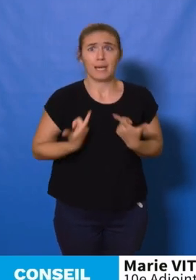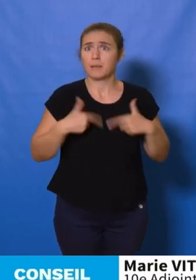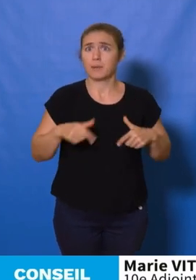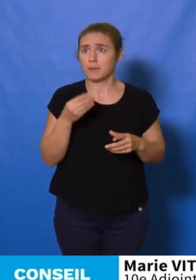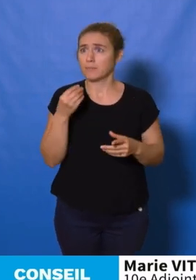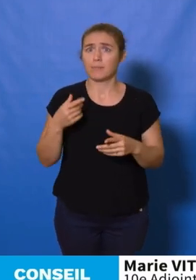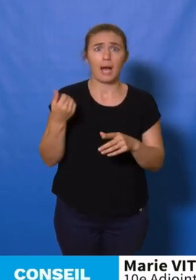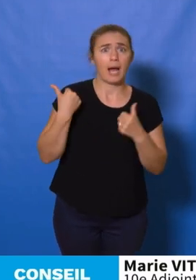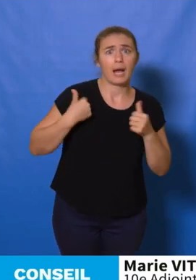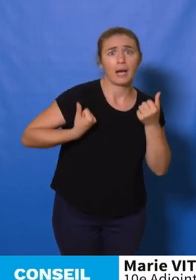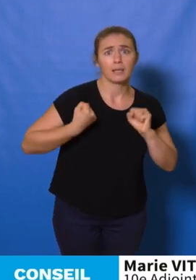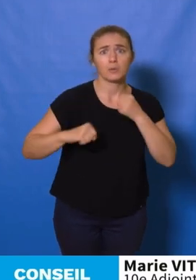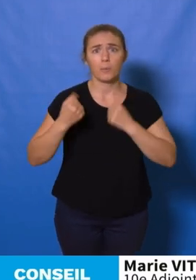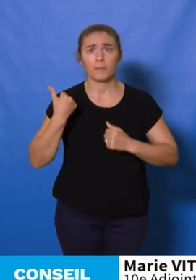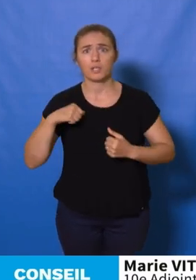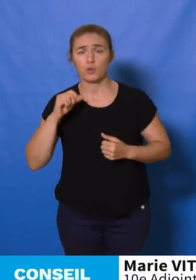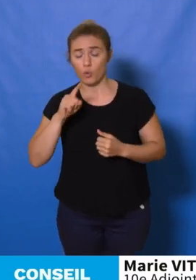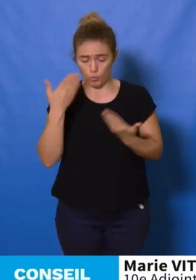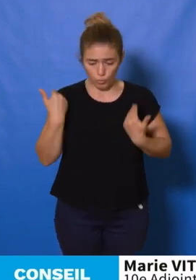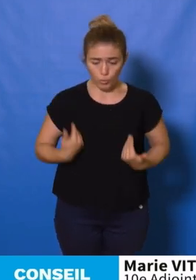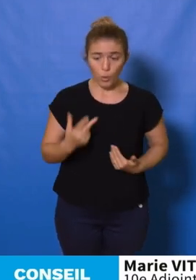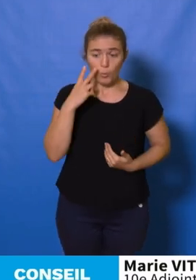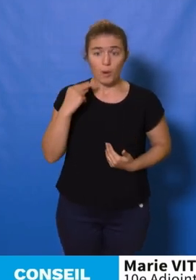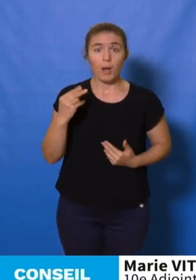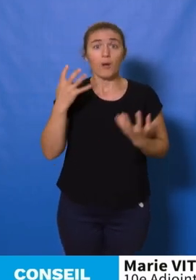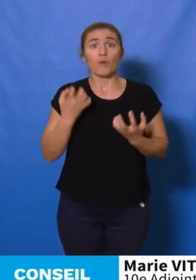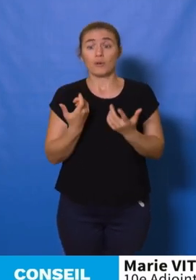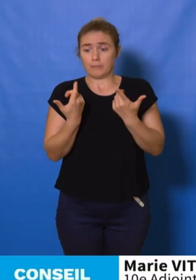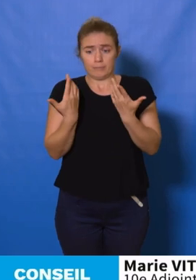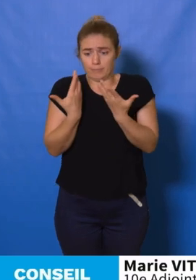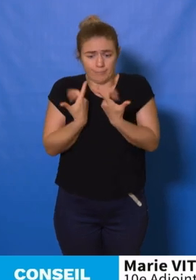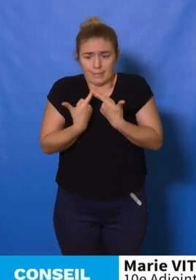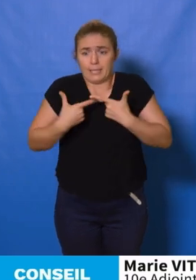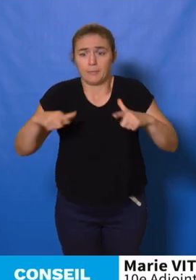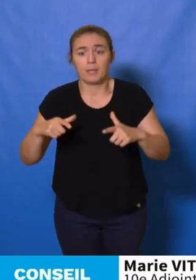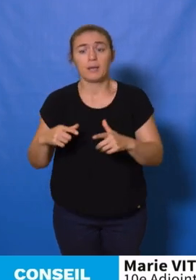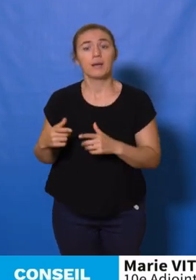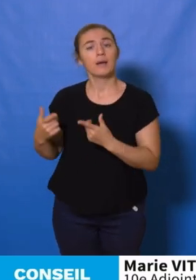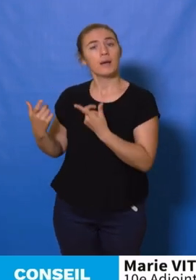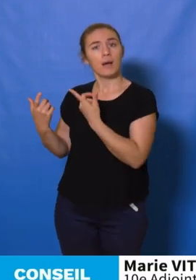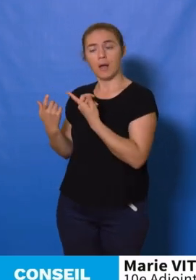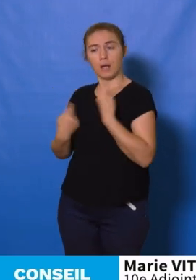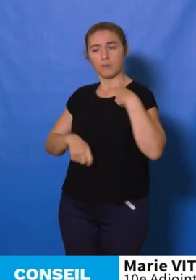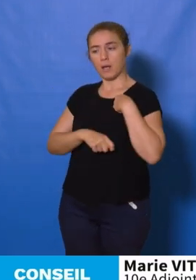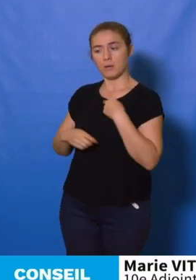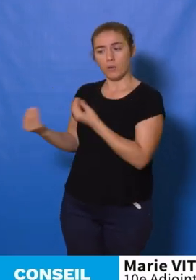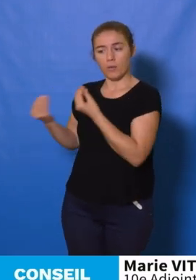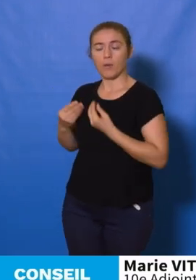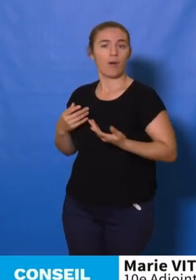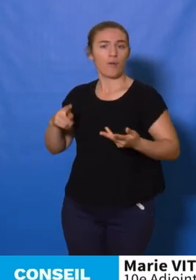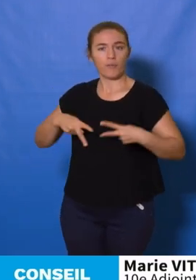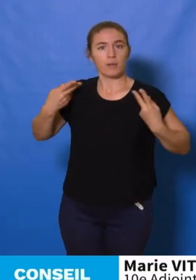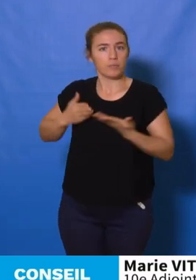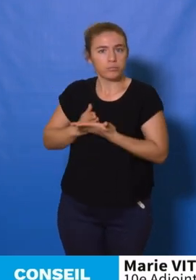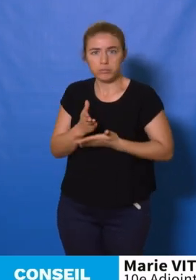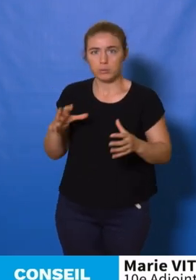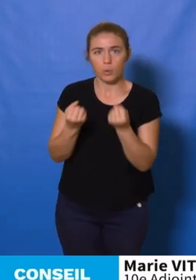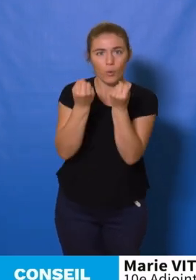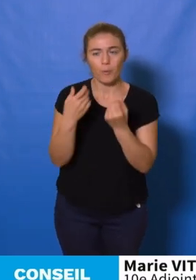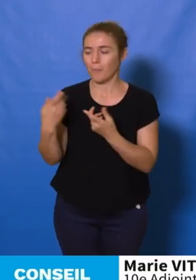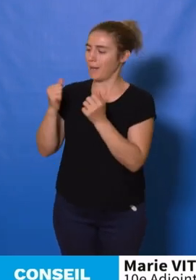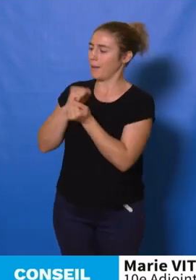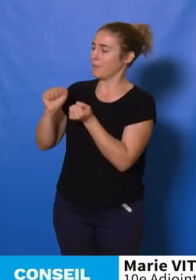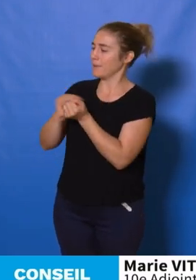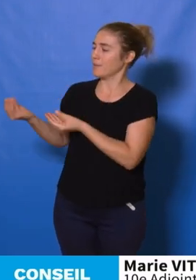humain, je veux seulement être libre. L'Espagne m'a sauvée de la mer et m'a donné des papiers, mais dès que je suis rentrée en France, on m'a dit